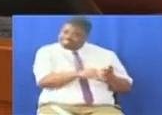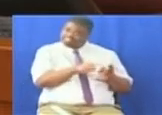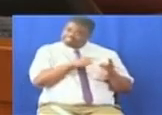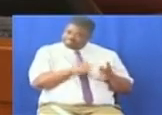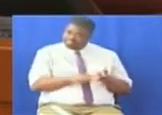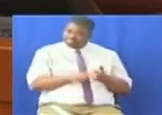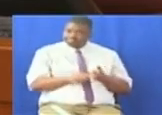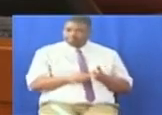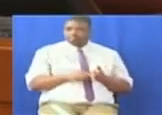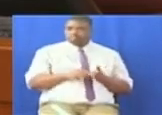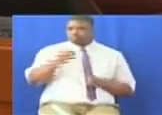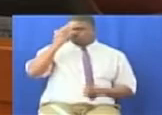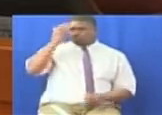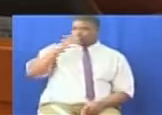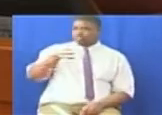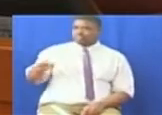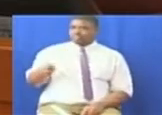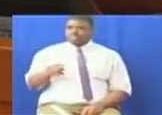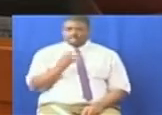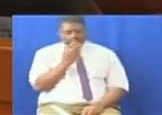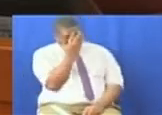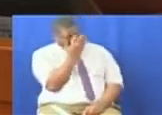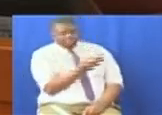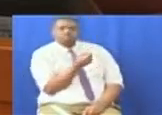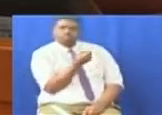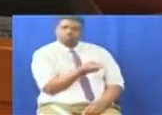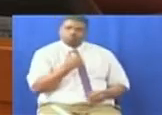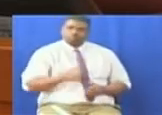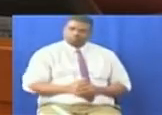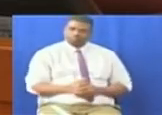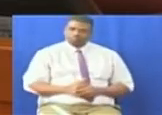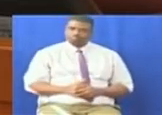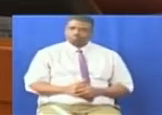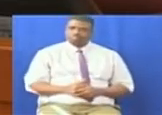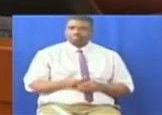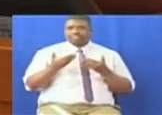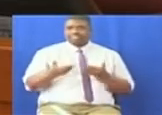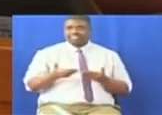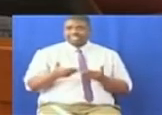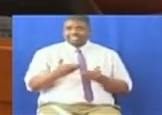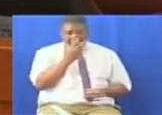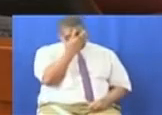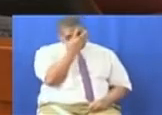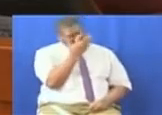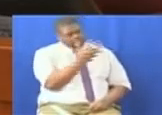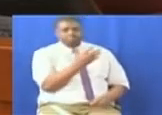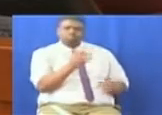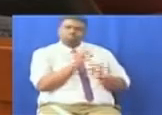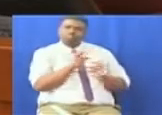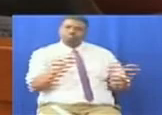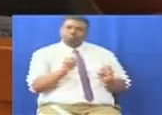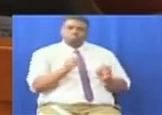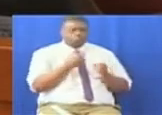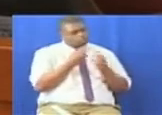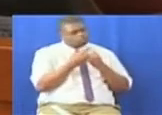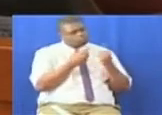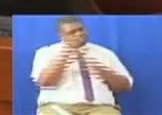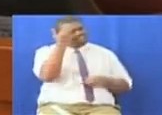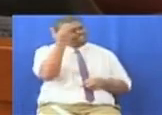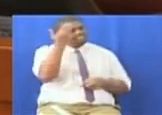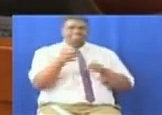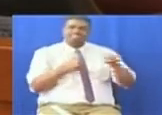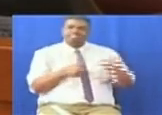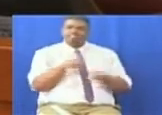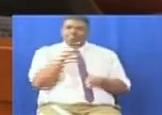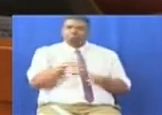wa kawaida ukijua hilo unakuwa na aibu kidogo. Lakini jinsi asivyokuwa na aibu, yani bado unaropoka tena kwa yule yule ambaye